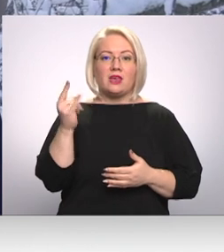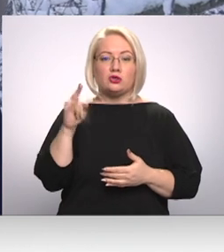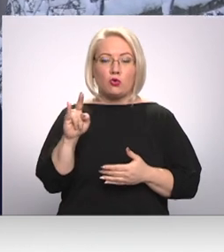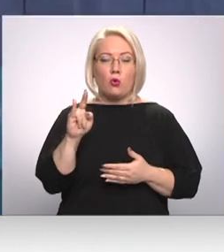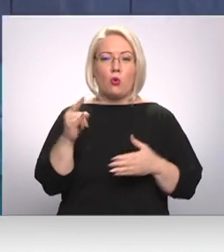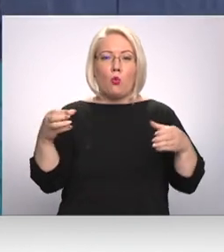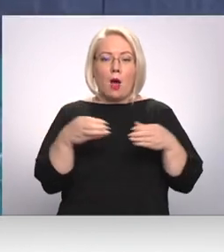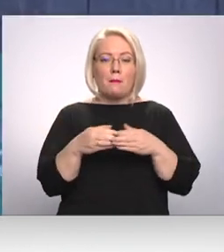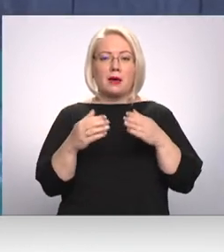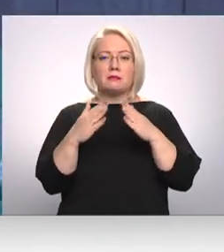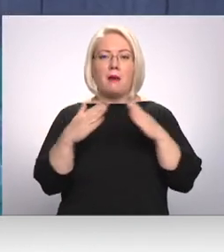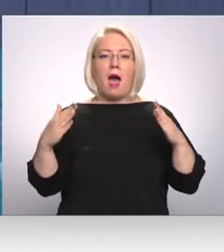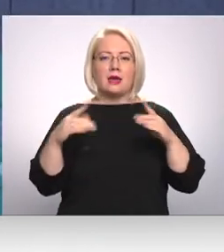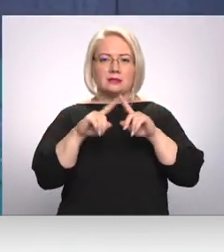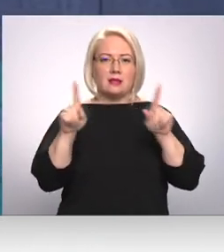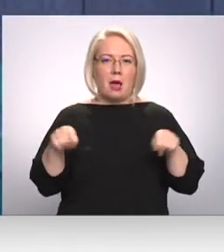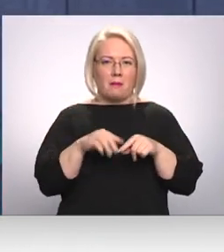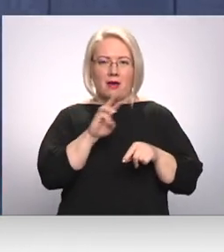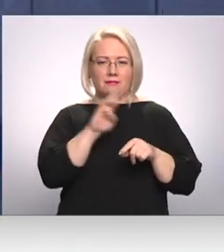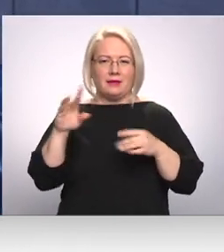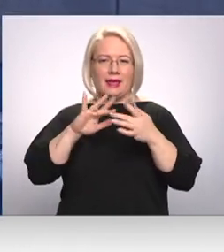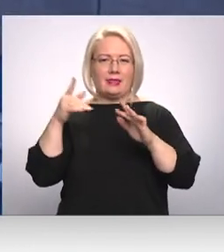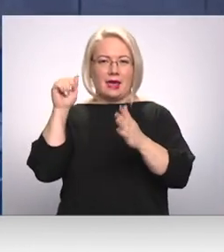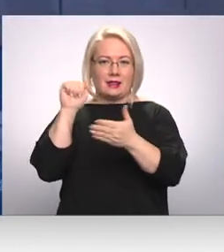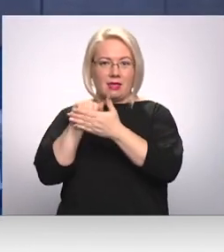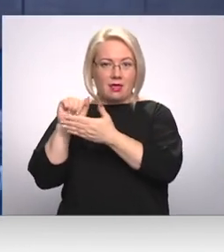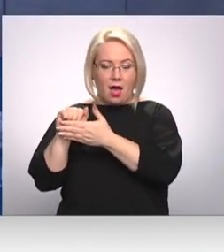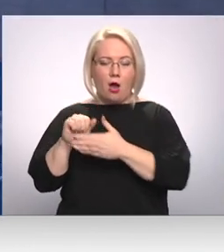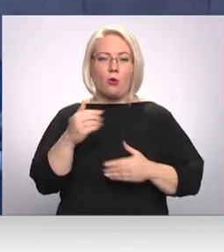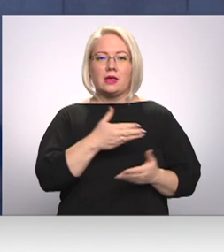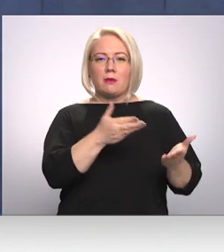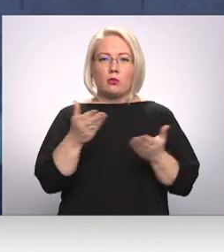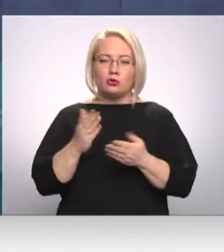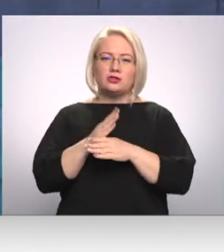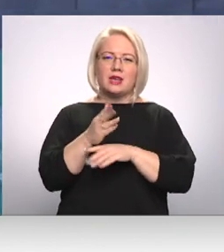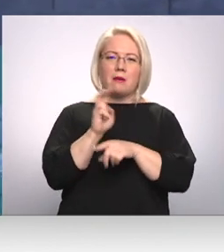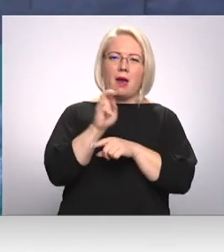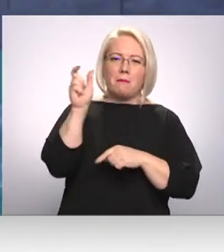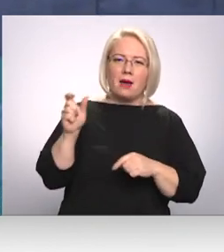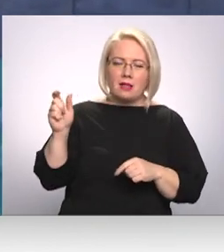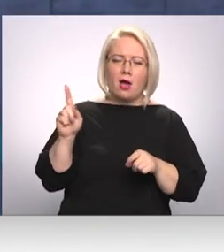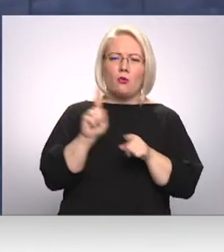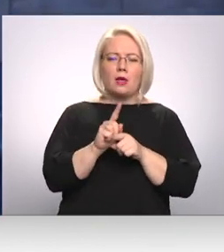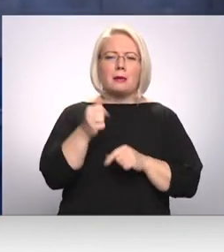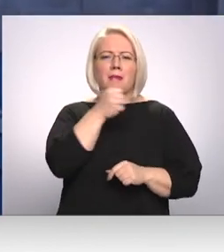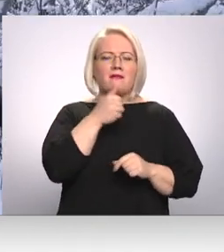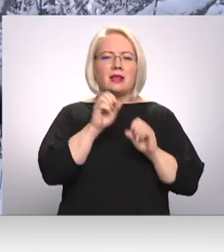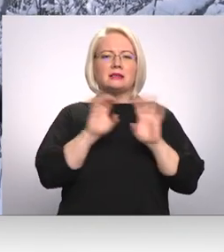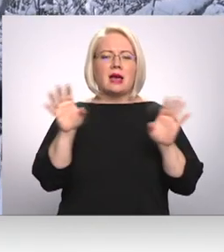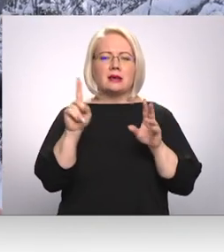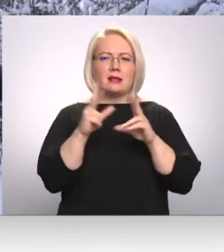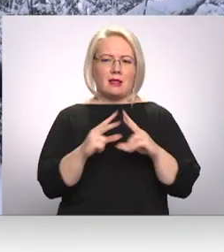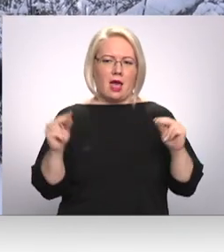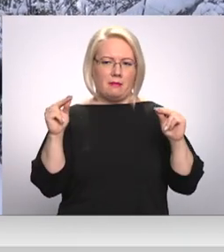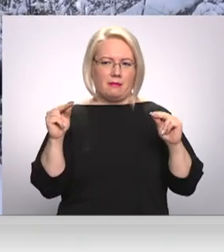katru nedēļu, kā laikmeta liecības. Un ikviena ciema apmeklētāja ļoti privātie stāsti par laimi. Kas ir laime arī,